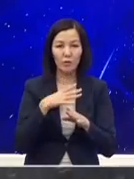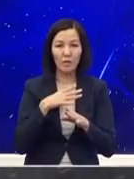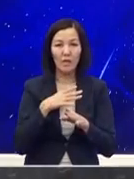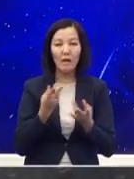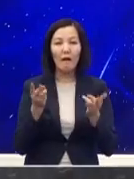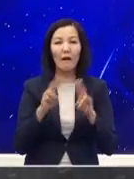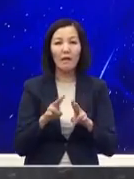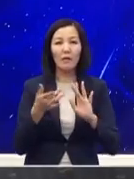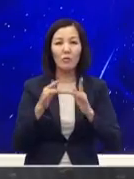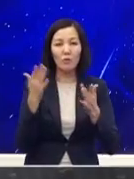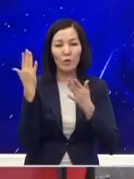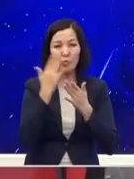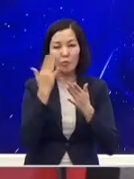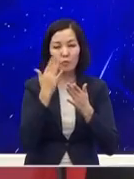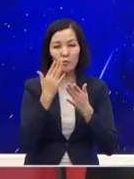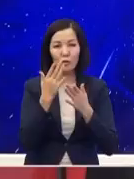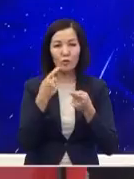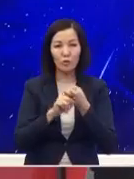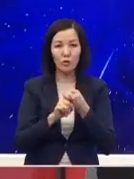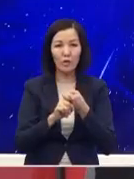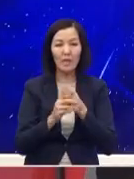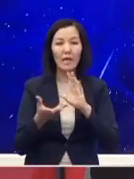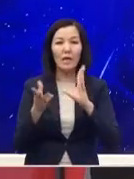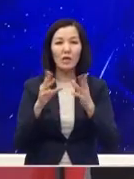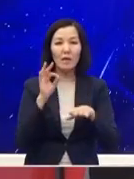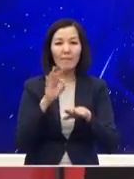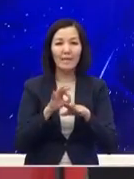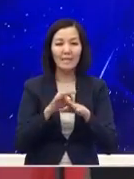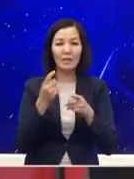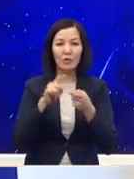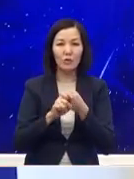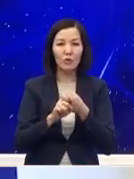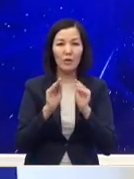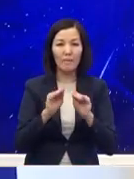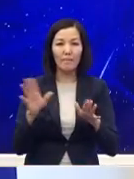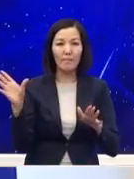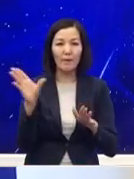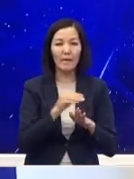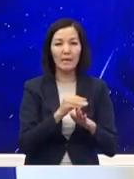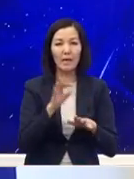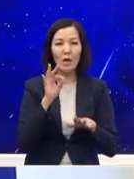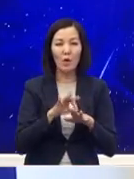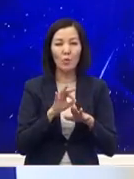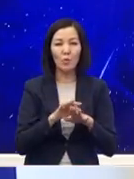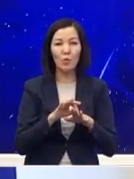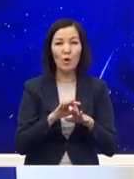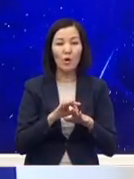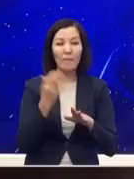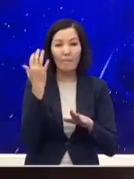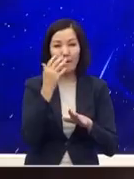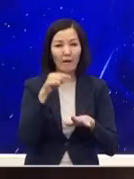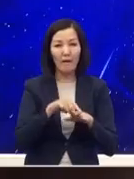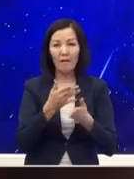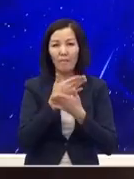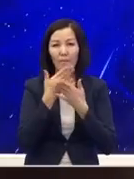болса, қалғаны онлайн оқып жүріп жұқтырған. Жалпы індет жұқтырған оқушылардың барлығы симптомсыз ауырғандар. Сондықтан олар